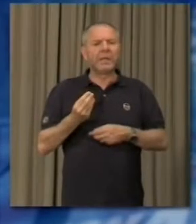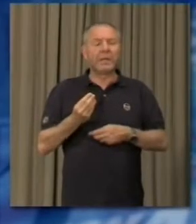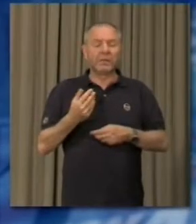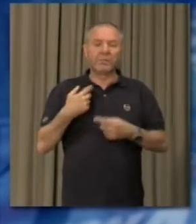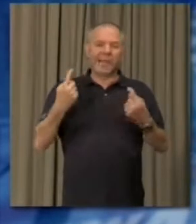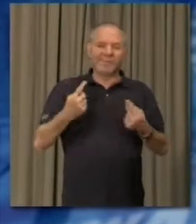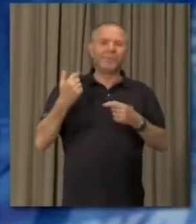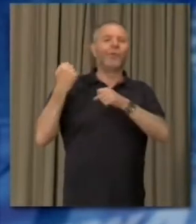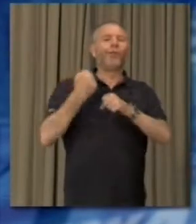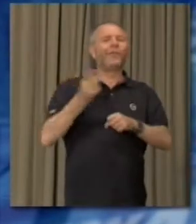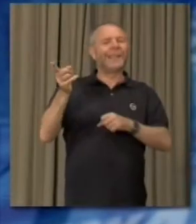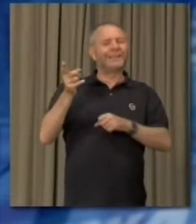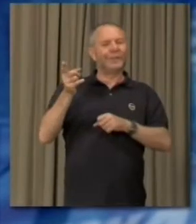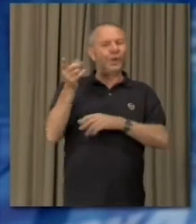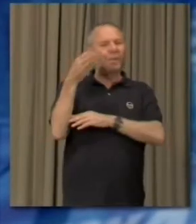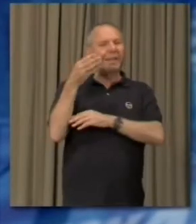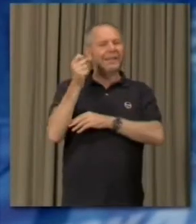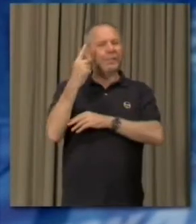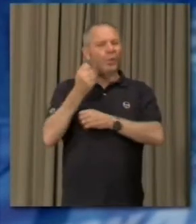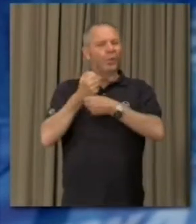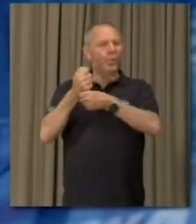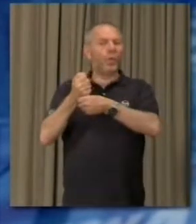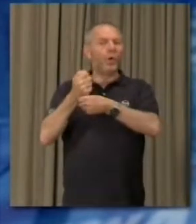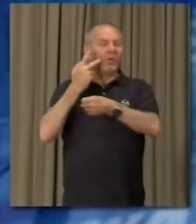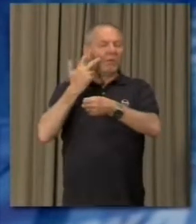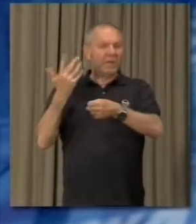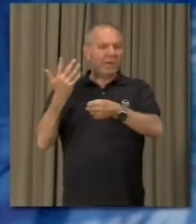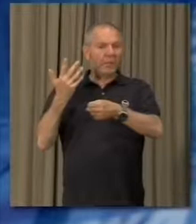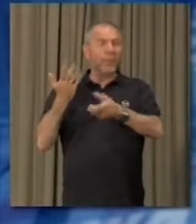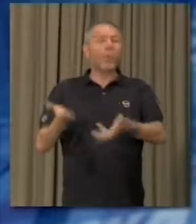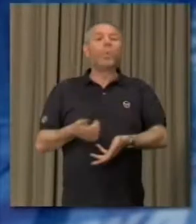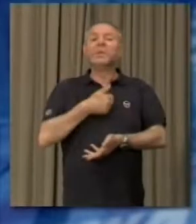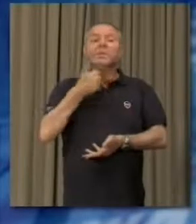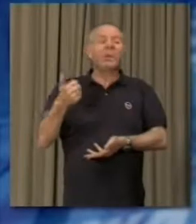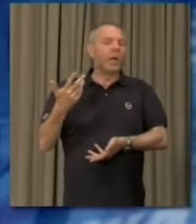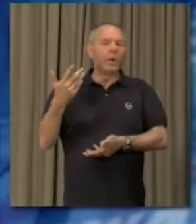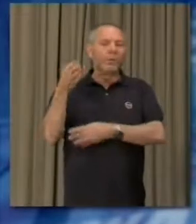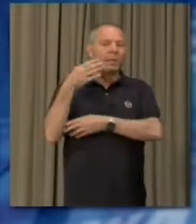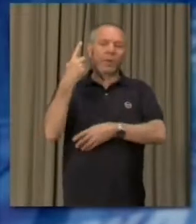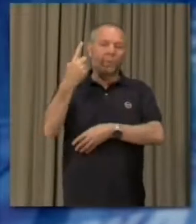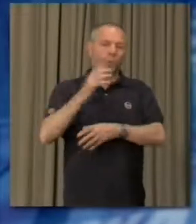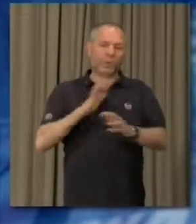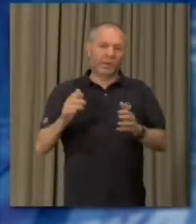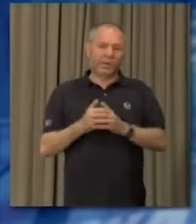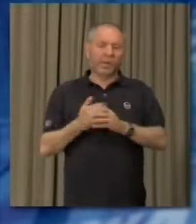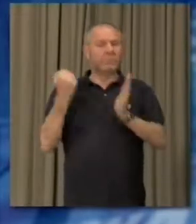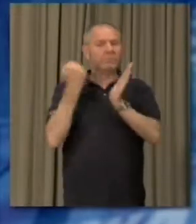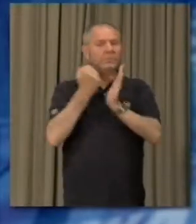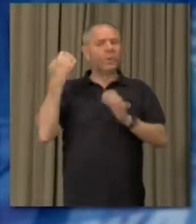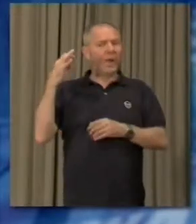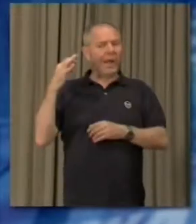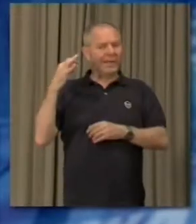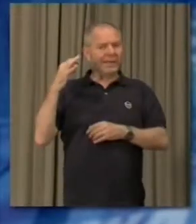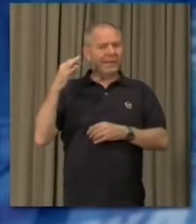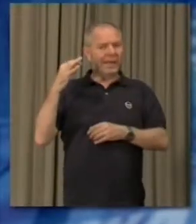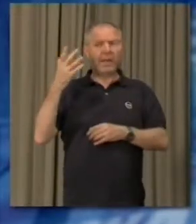della fondazione. Intanto però per quest'anno sul Verbano sventolerà una sola bandiera blu, marchio di qualità ambientale al